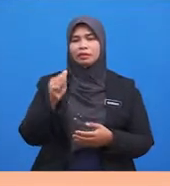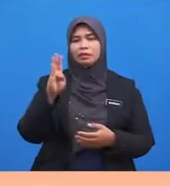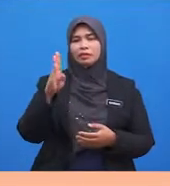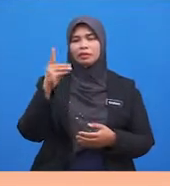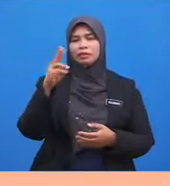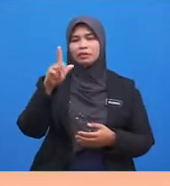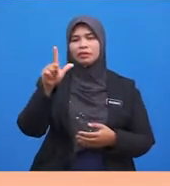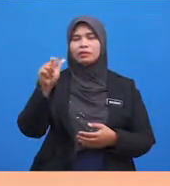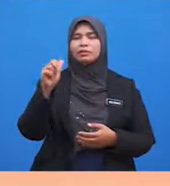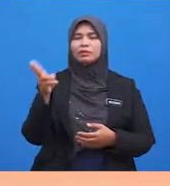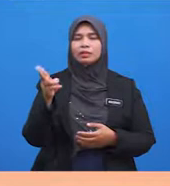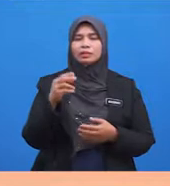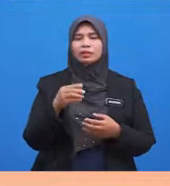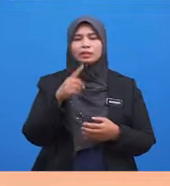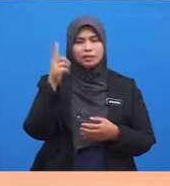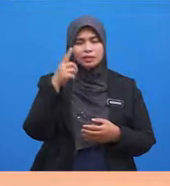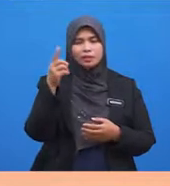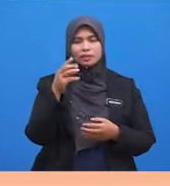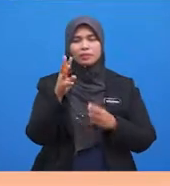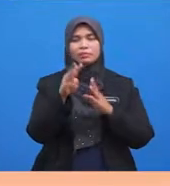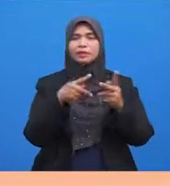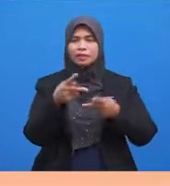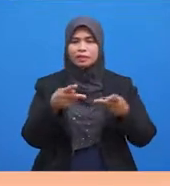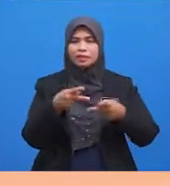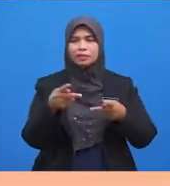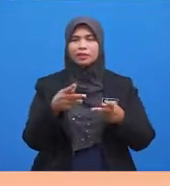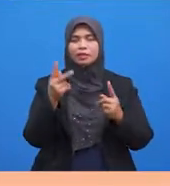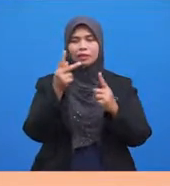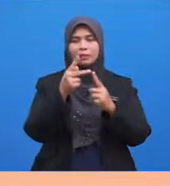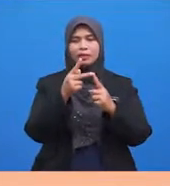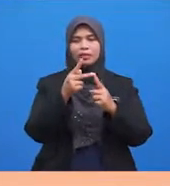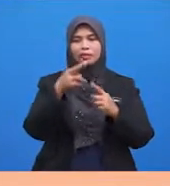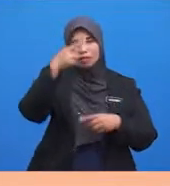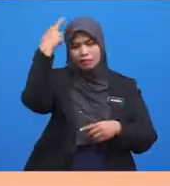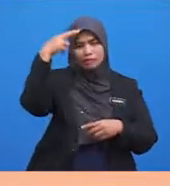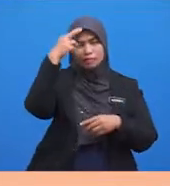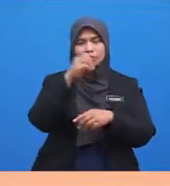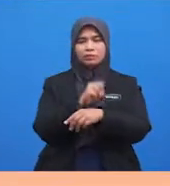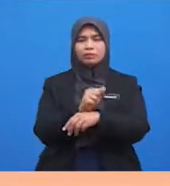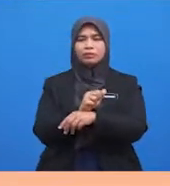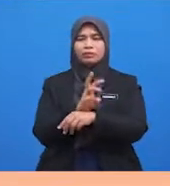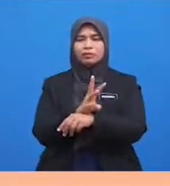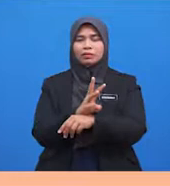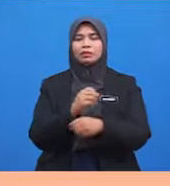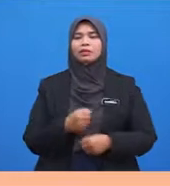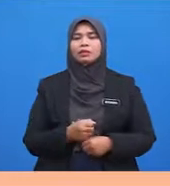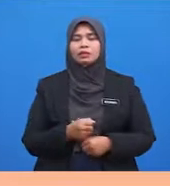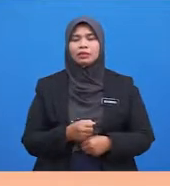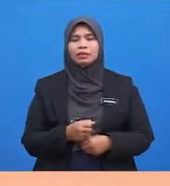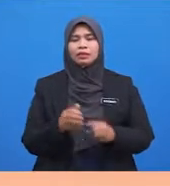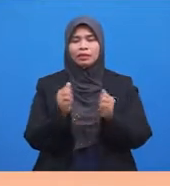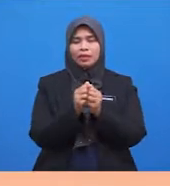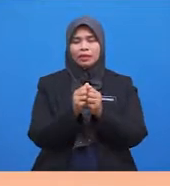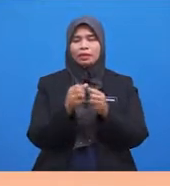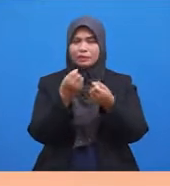Abdullah bin Mas'ud sentiasa berkhidmat kepada Rasulullah sallallahu alaihi wasallam